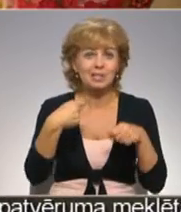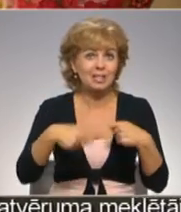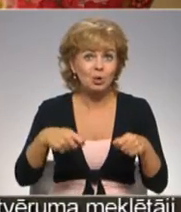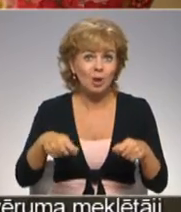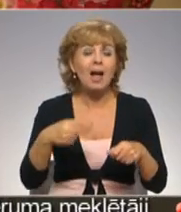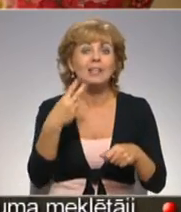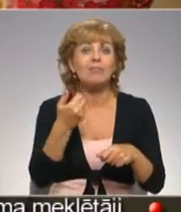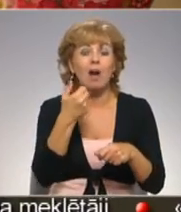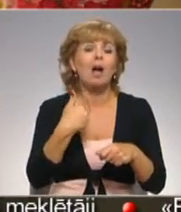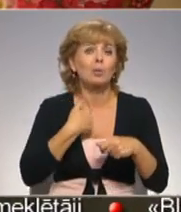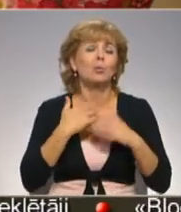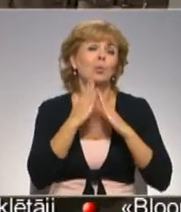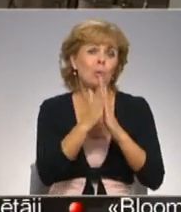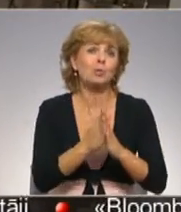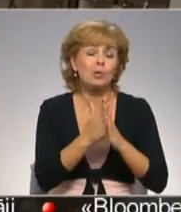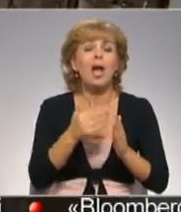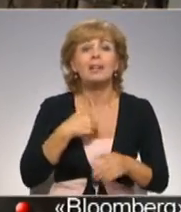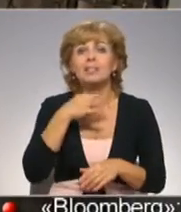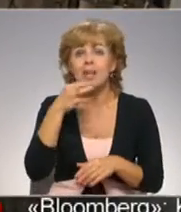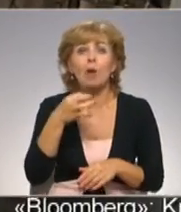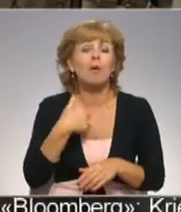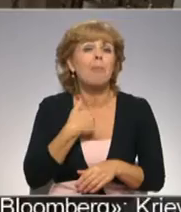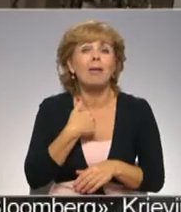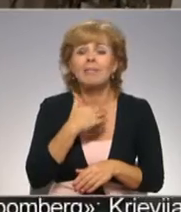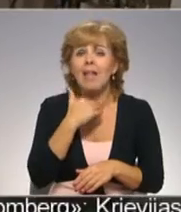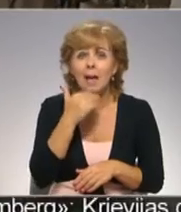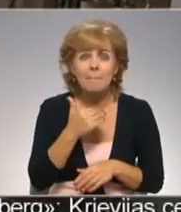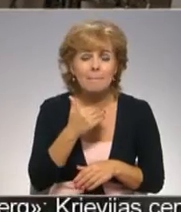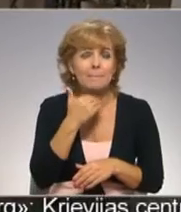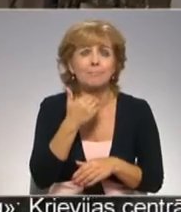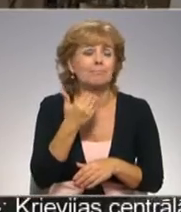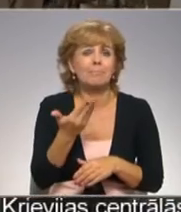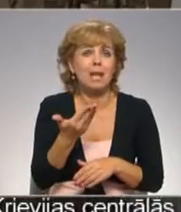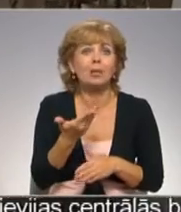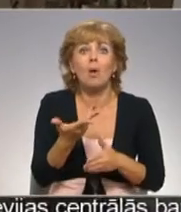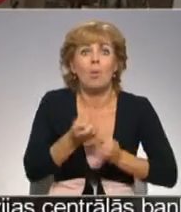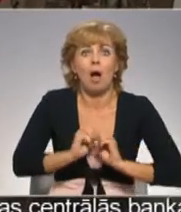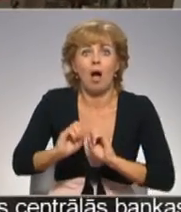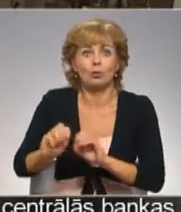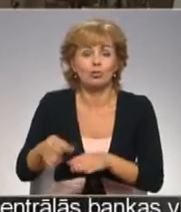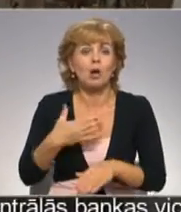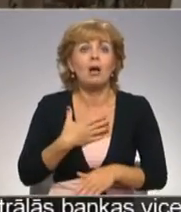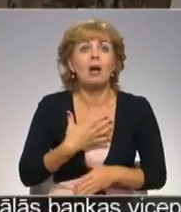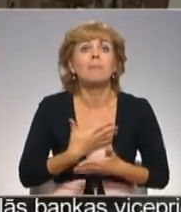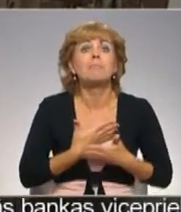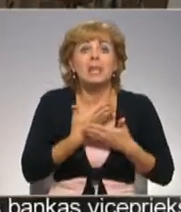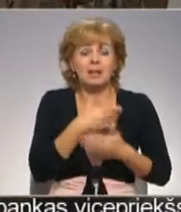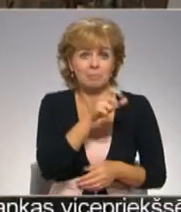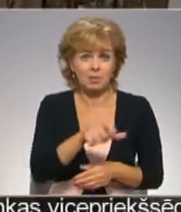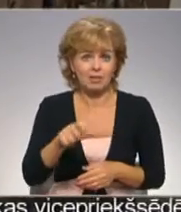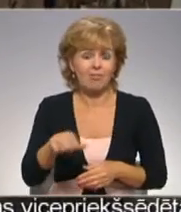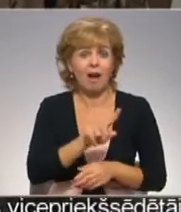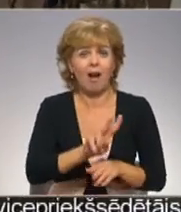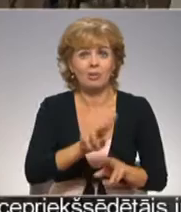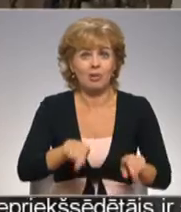jau 2 gadi man lūzās. Es saku, man nepietiek, ko es viņam atdošu un ko es saviem mīļiem cilvēkiem, kas